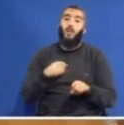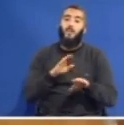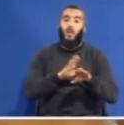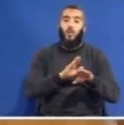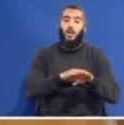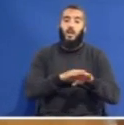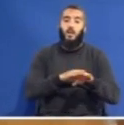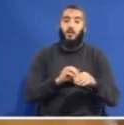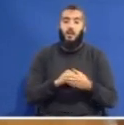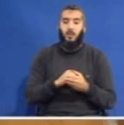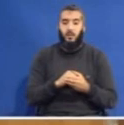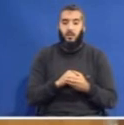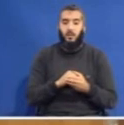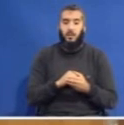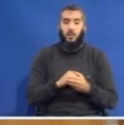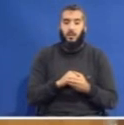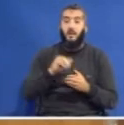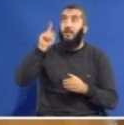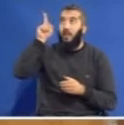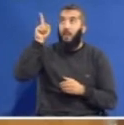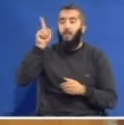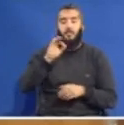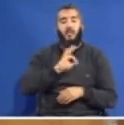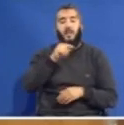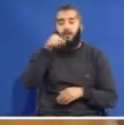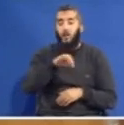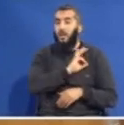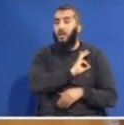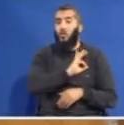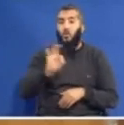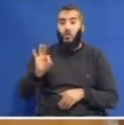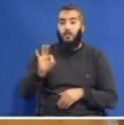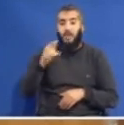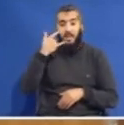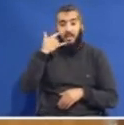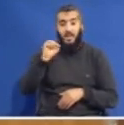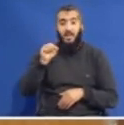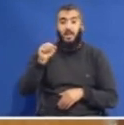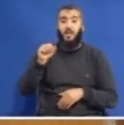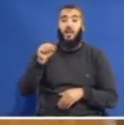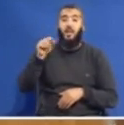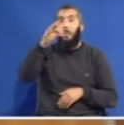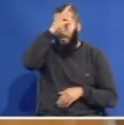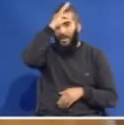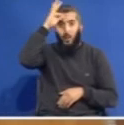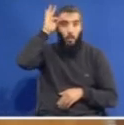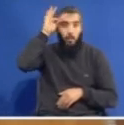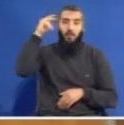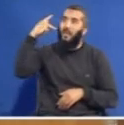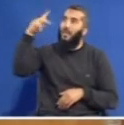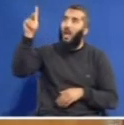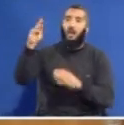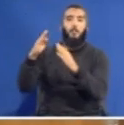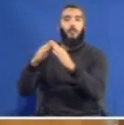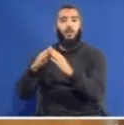عليها، هو أن نكون على يقين أن الشيء إذا كان مقدر ليك نتاعك عند